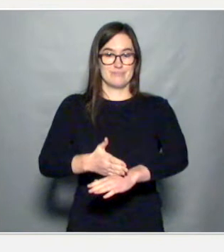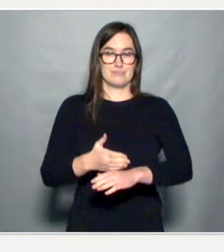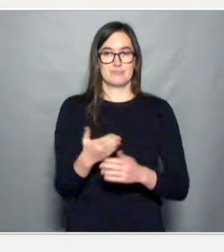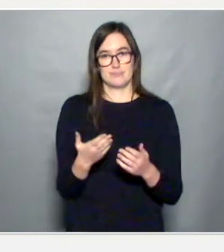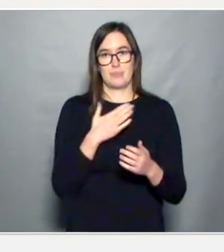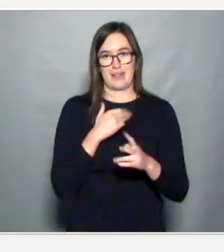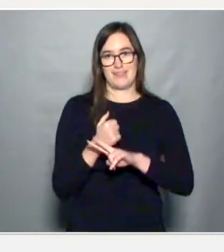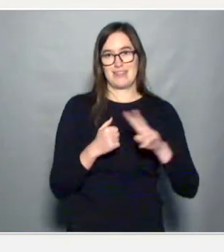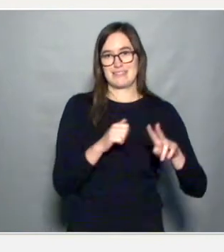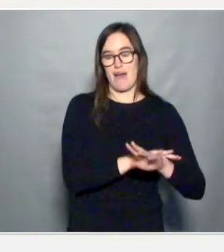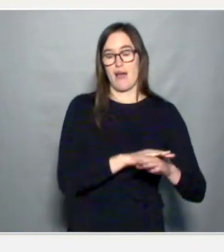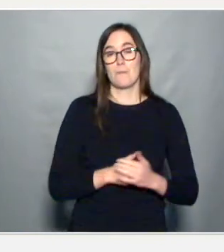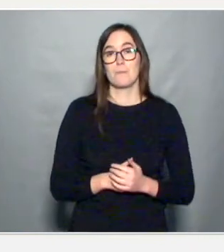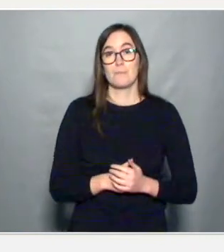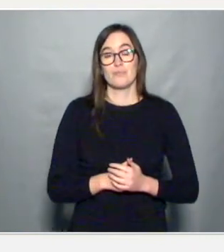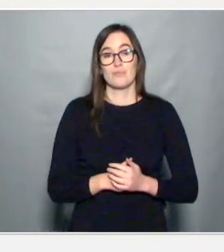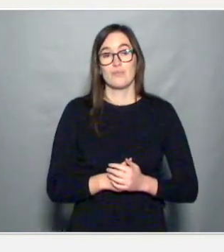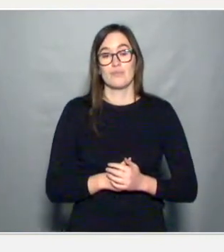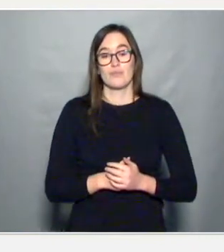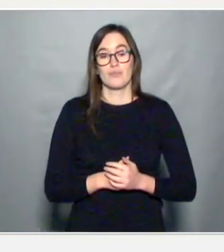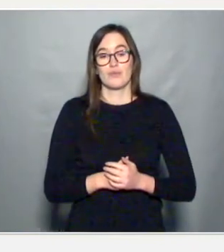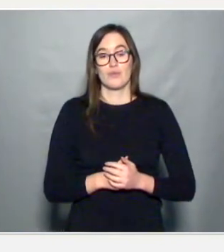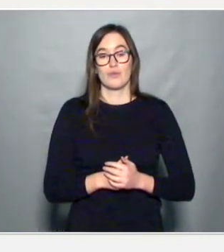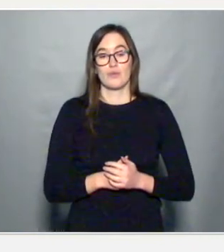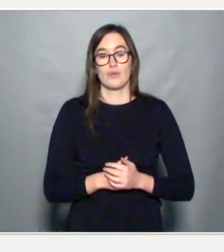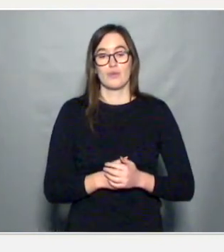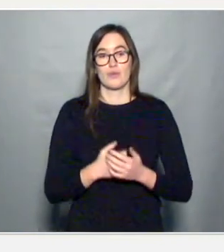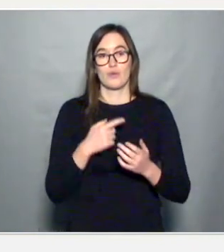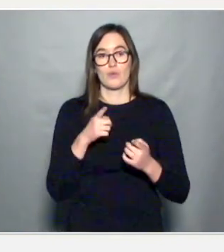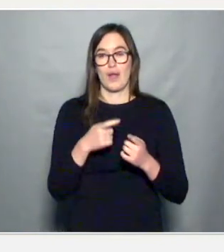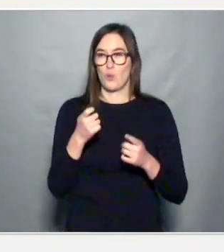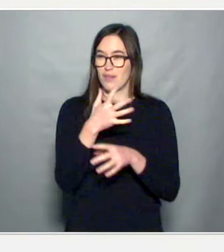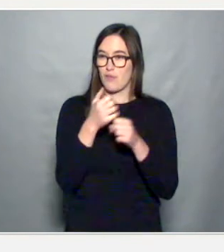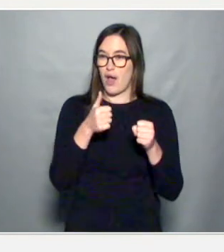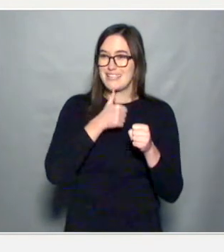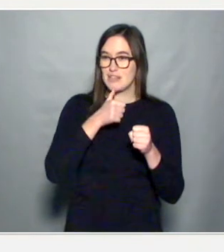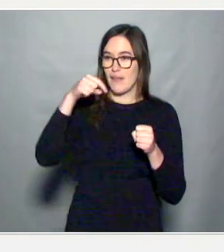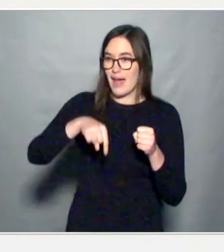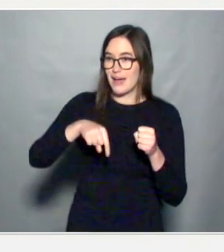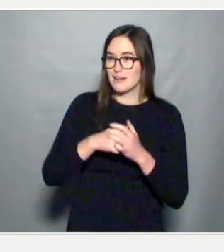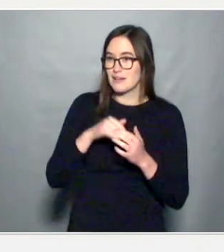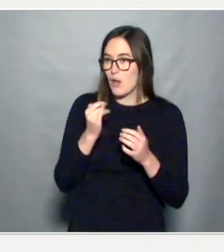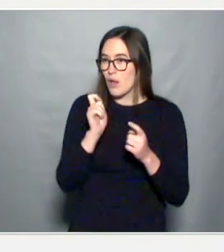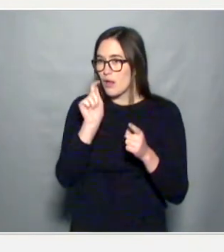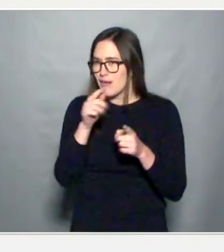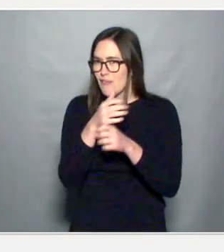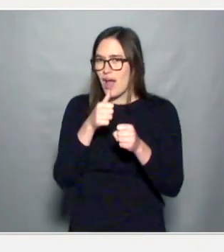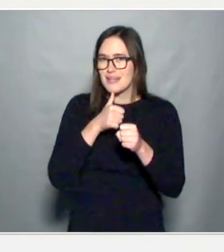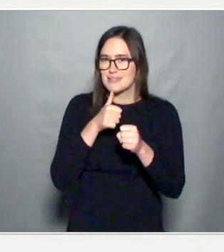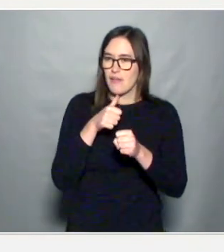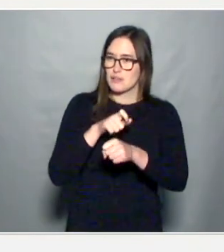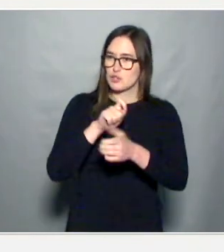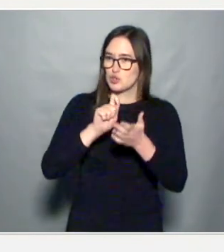vänsterarmen. På min handled står det Austin Min. Är det någon som är från Island? Ja, vad fint.